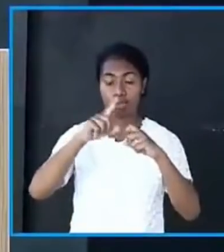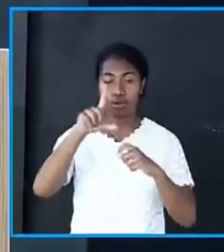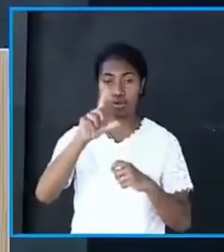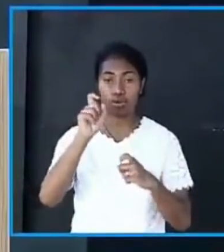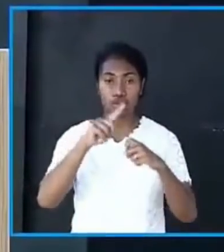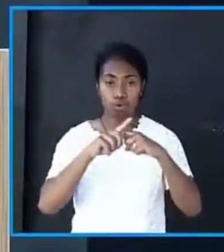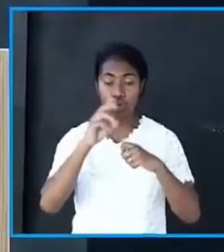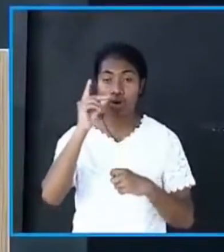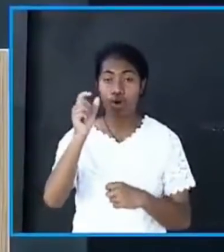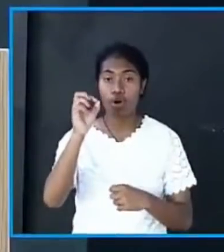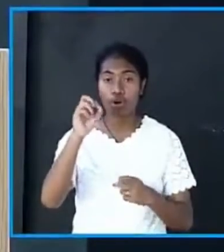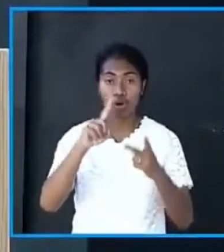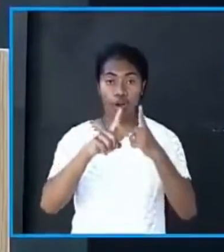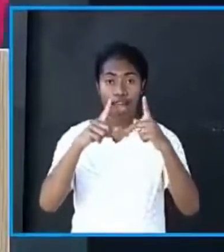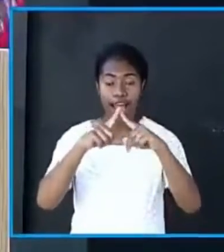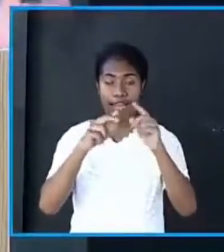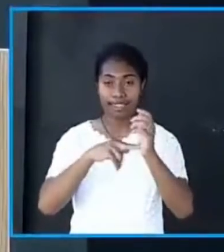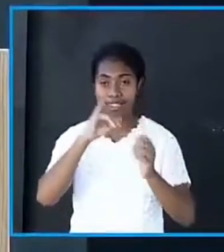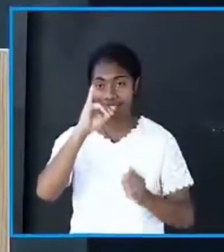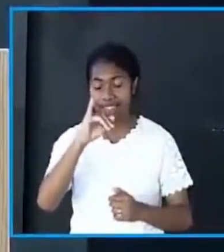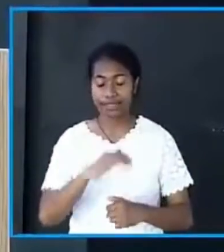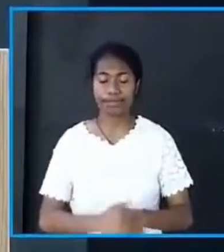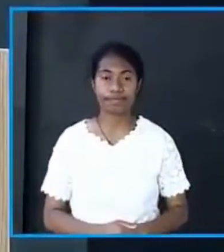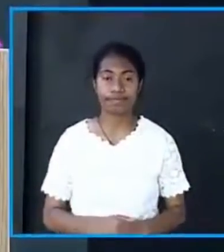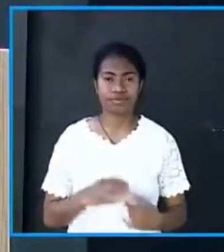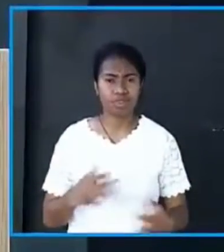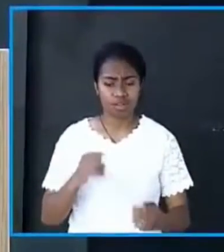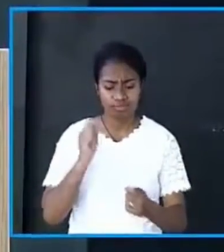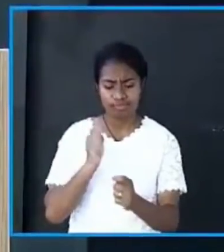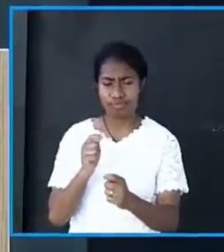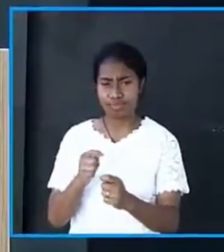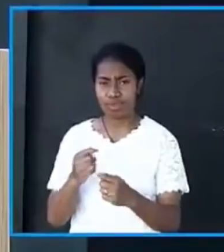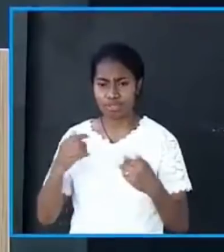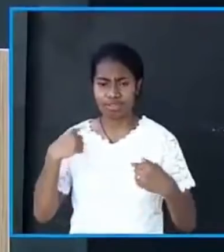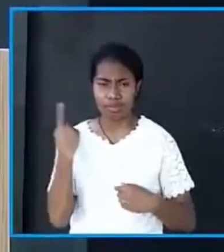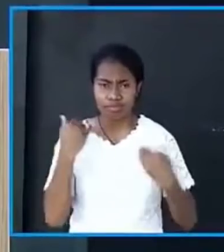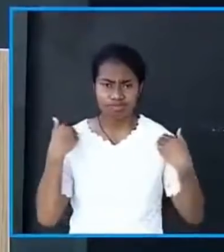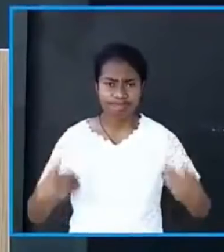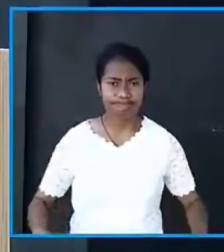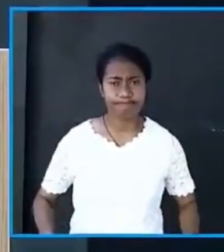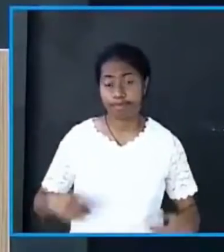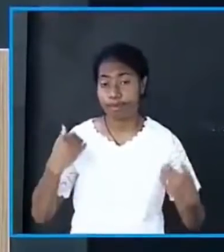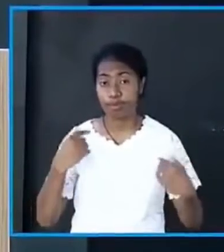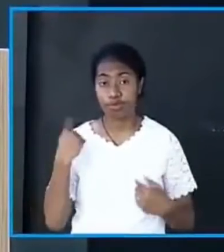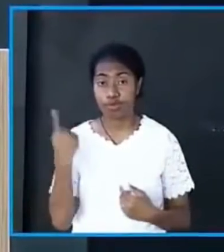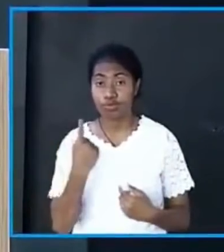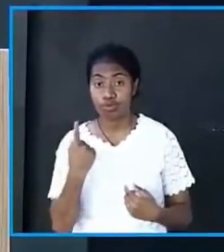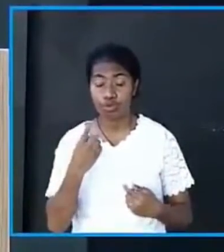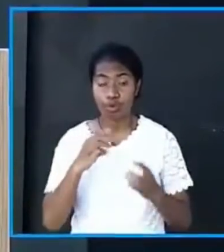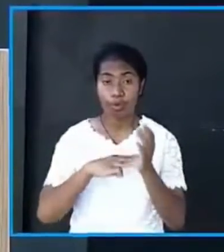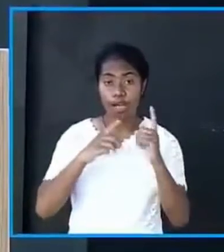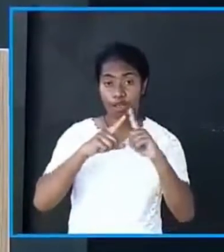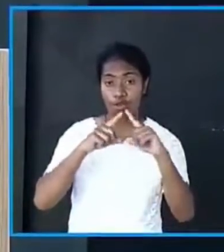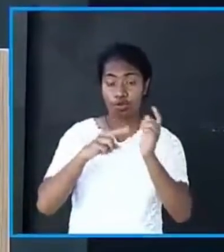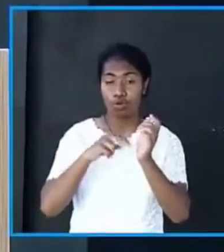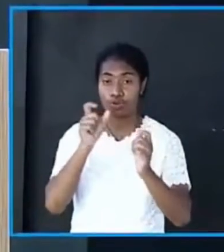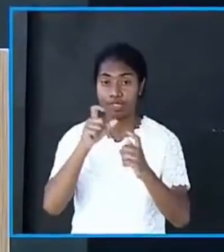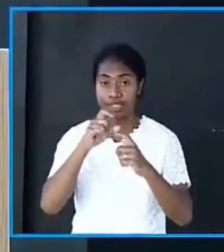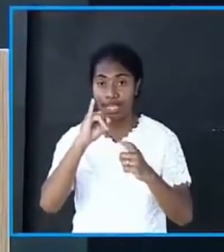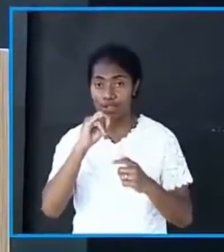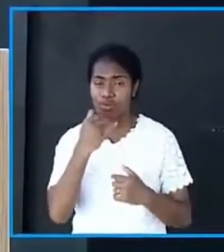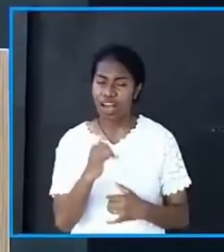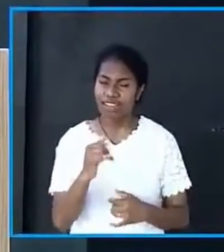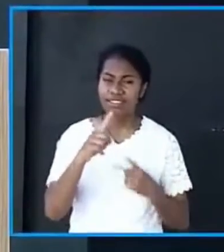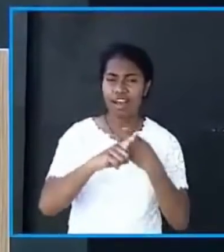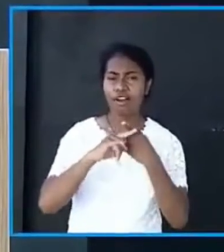pada waktu yang membentuk tubuh manusia dari debu tanah itu hanya fisik tidak